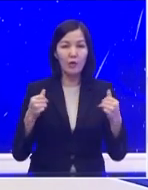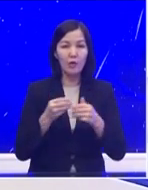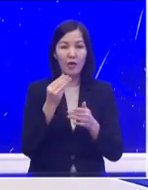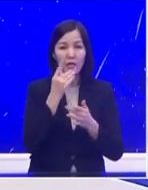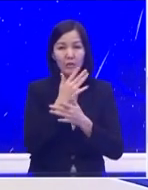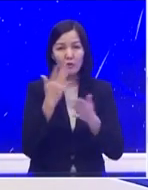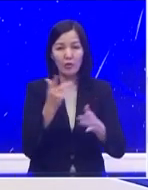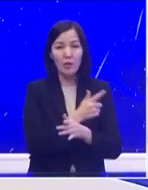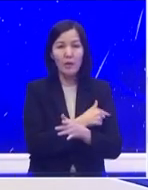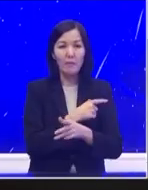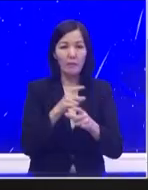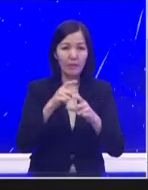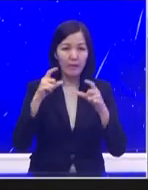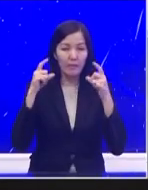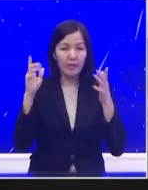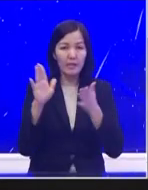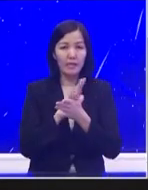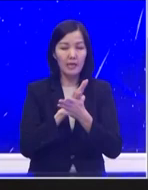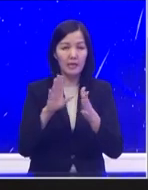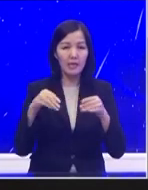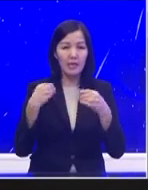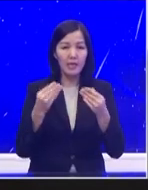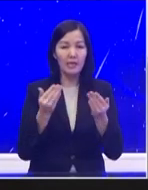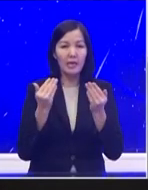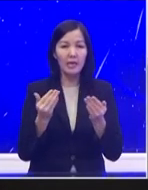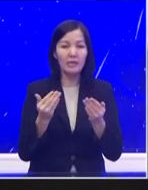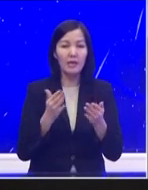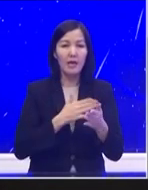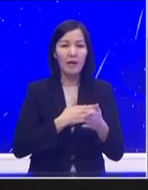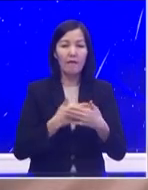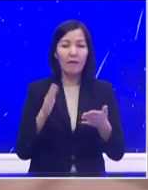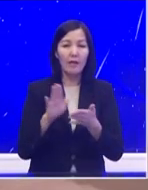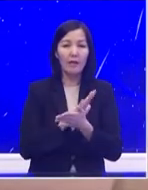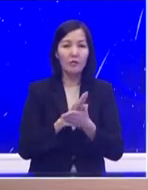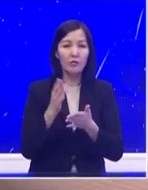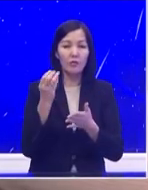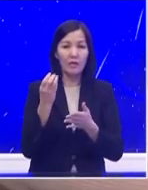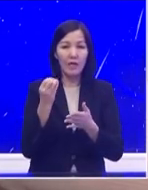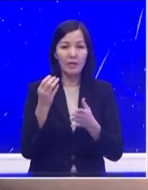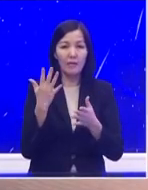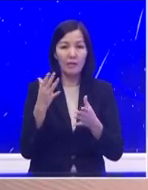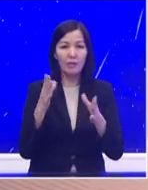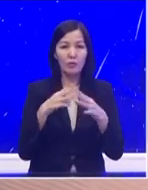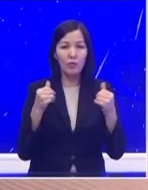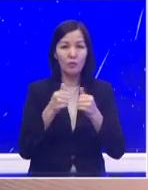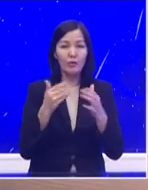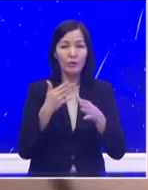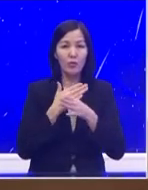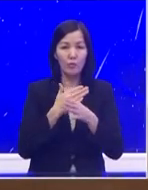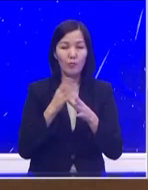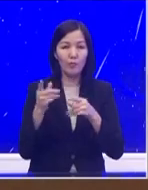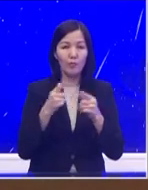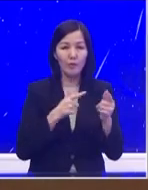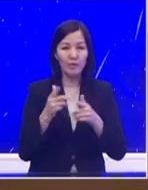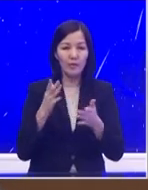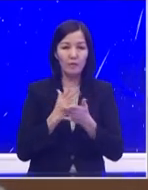азық-түлік пен медициналық бетперделерді тегін таратты. Енді өңірдегі волонтерлар тағы 5 отбасына көмек көрсетуге әзірленіп жатыр. Атап